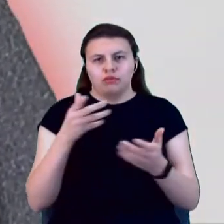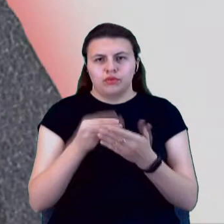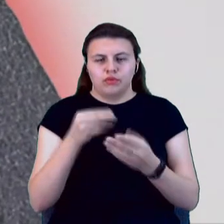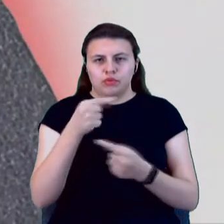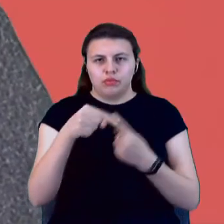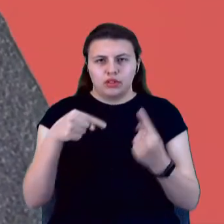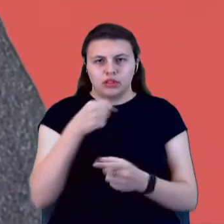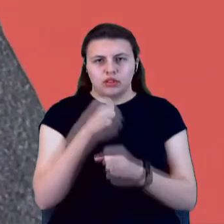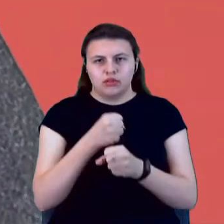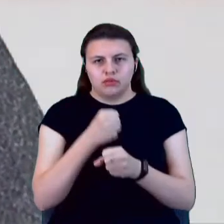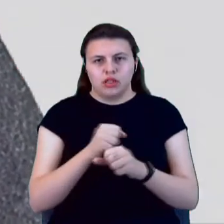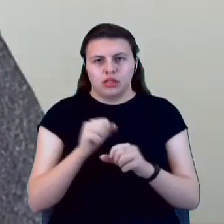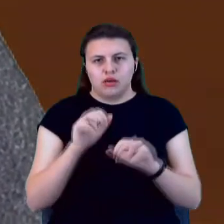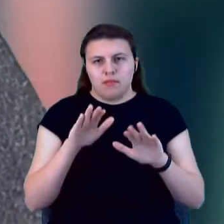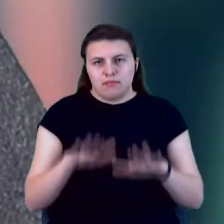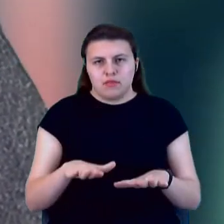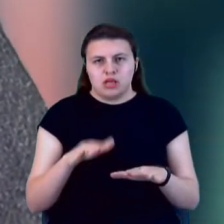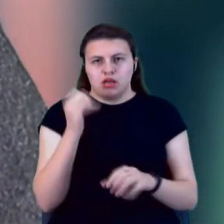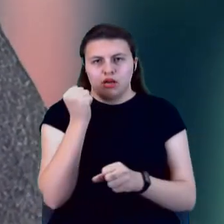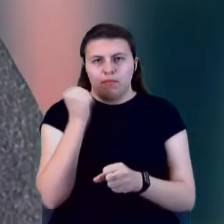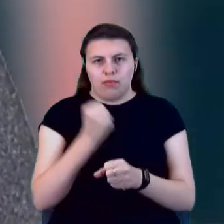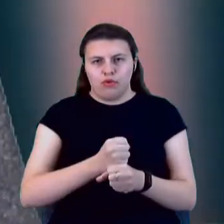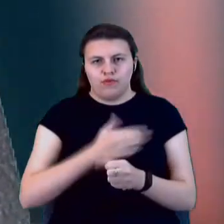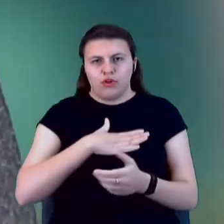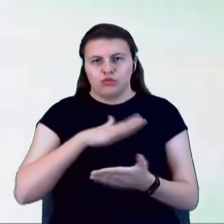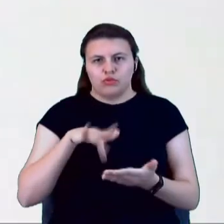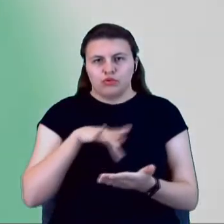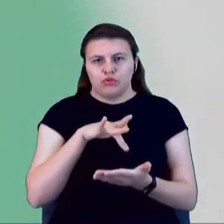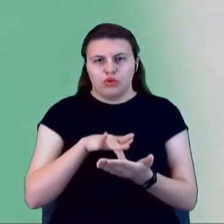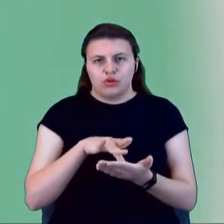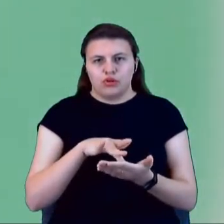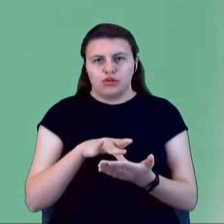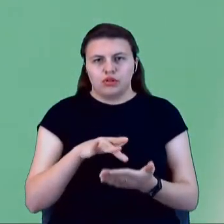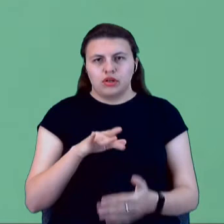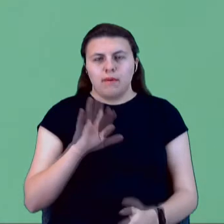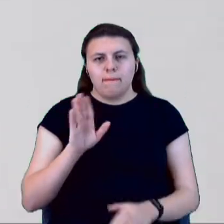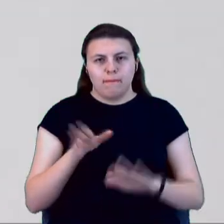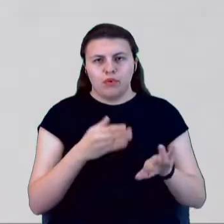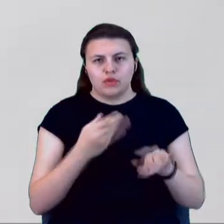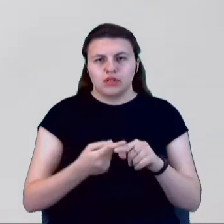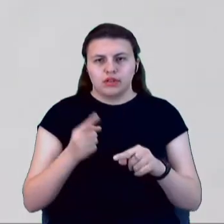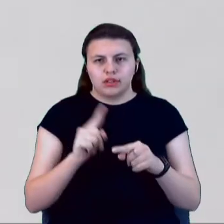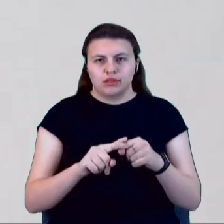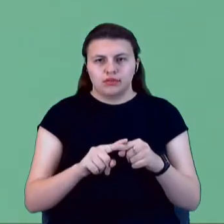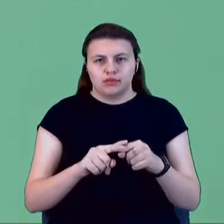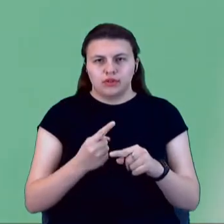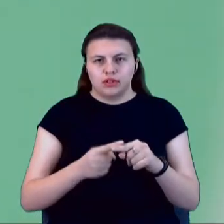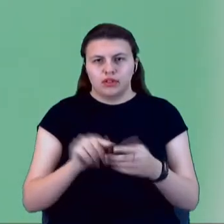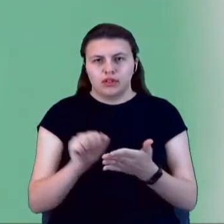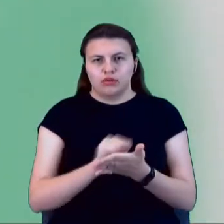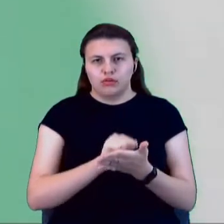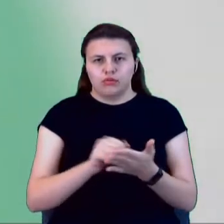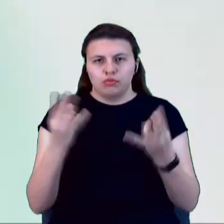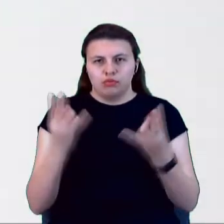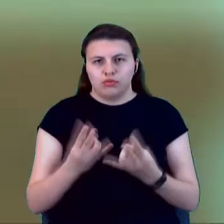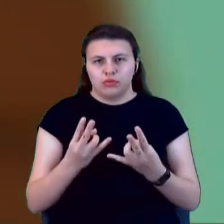рабочие места в нашем городе. Конечно же, после этого этот документ необходимо обработать, еще